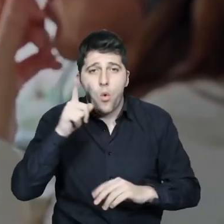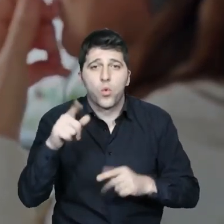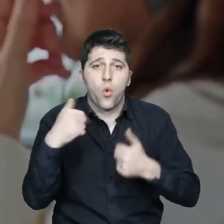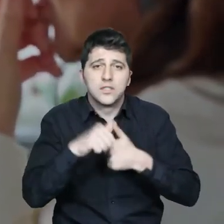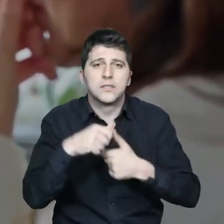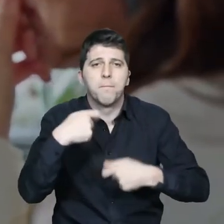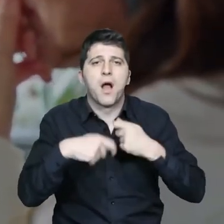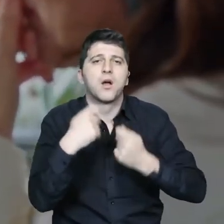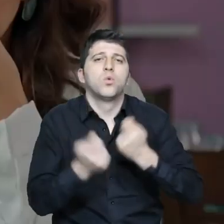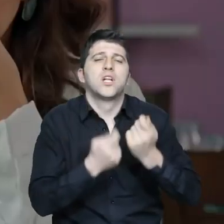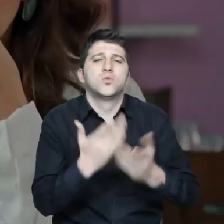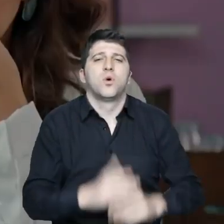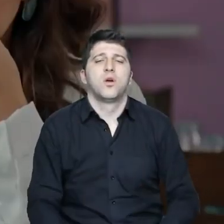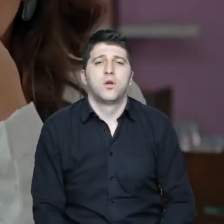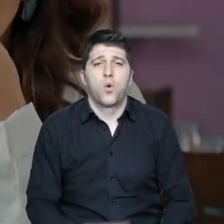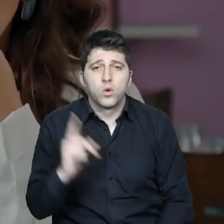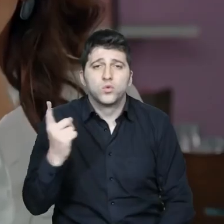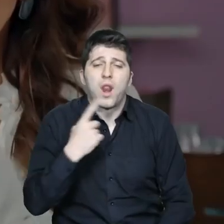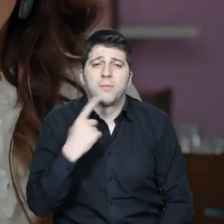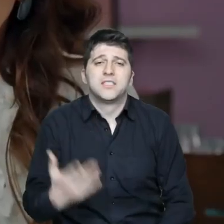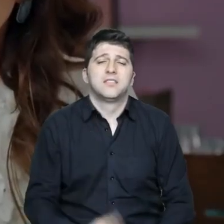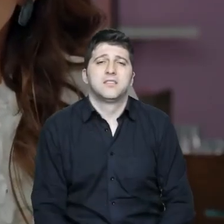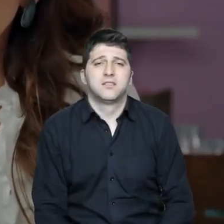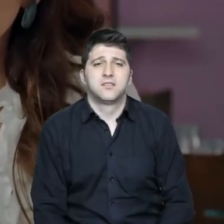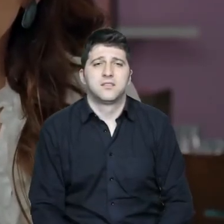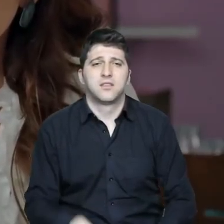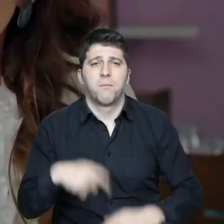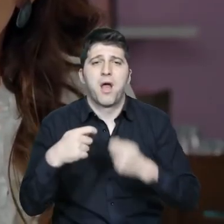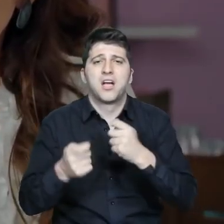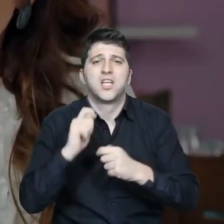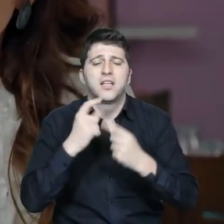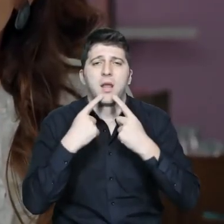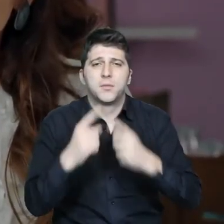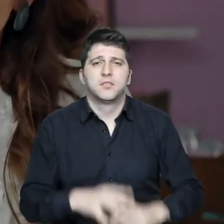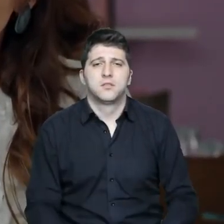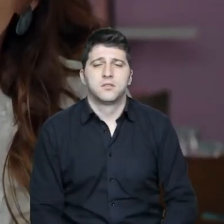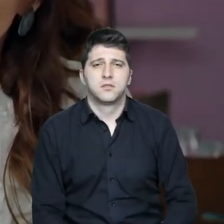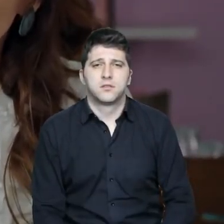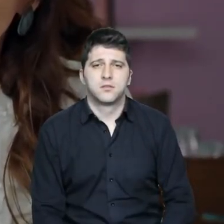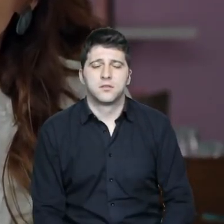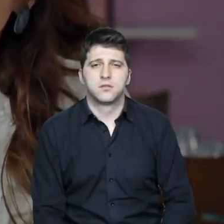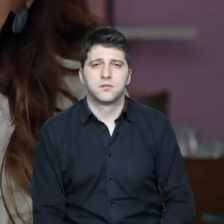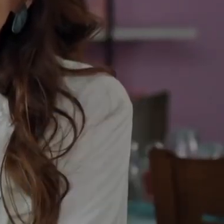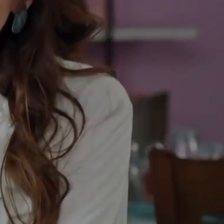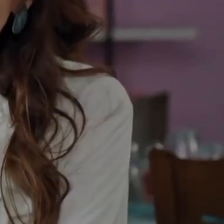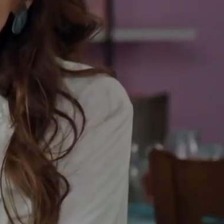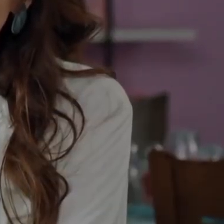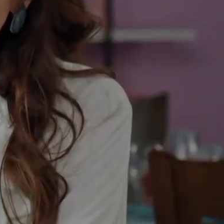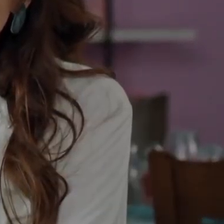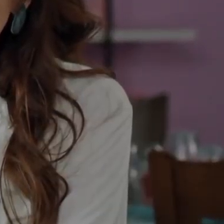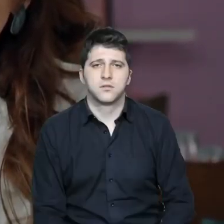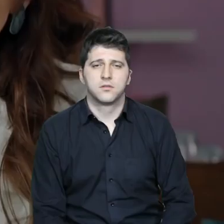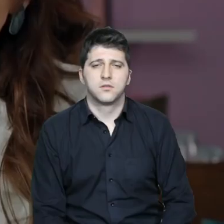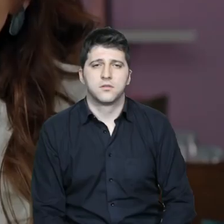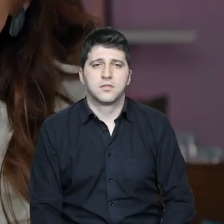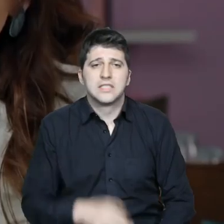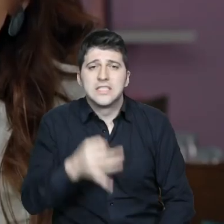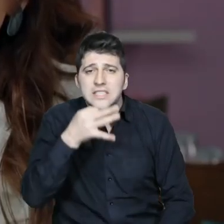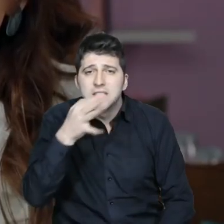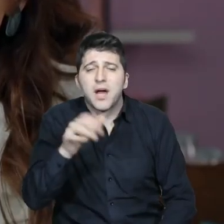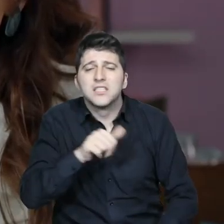kocası bankada çalışıyormuş. O söylemiş. Kredi çekti demiş. Nalan nemli gözlerle düşüncelere daldı. Bütün siparişlerini